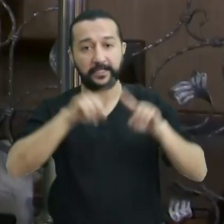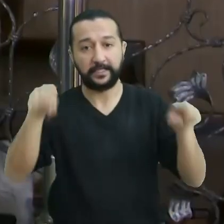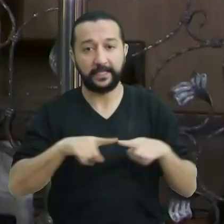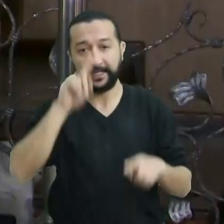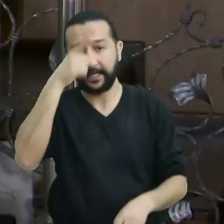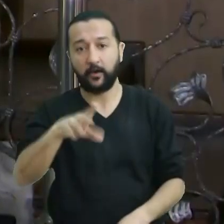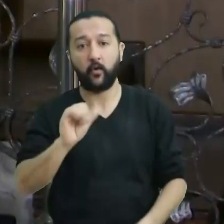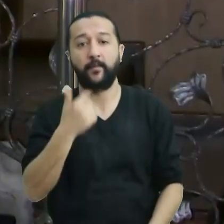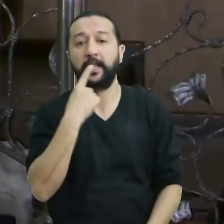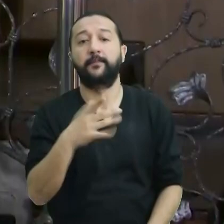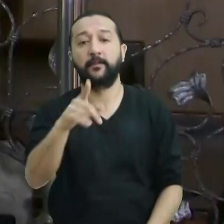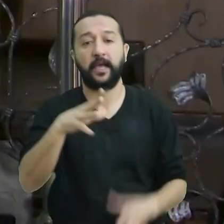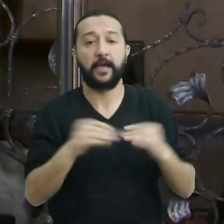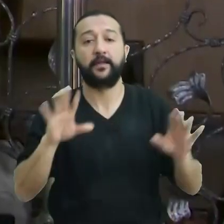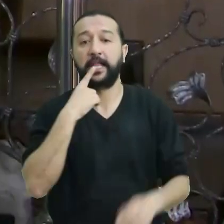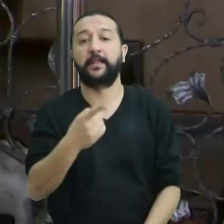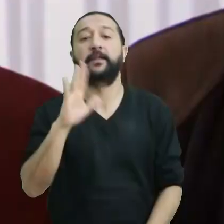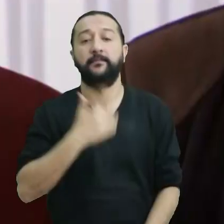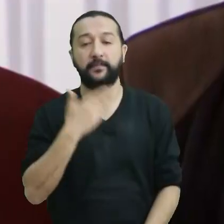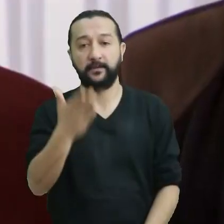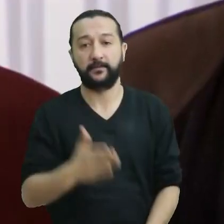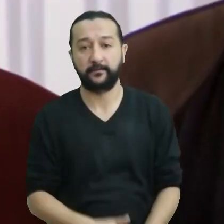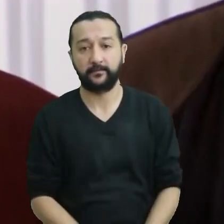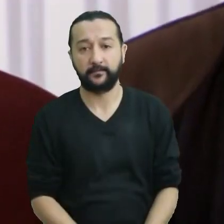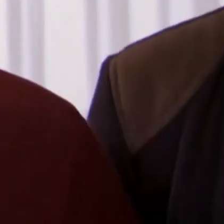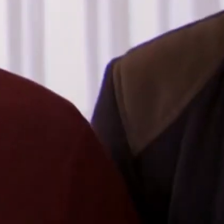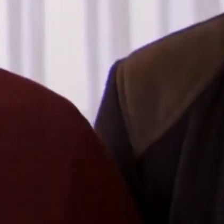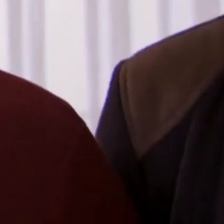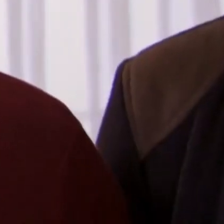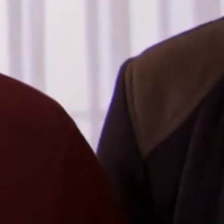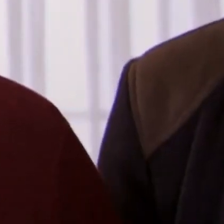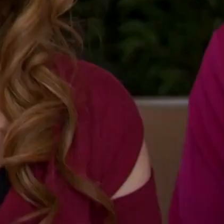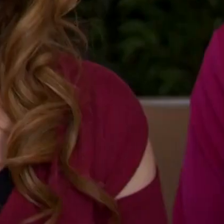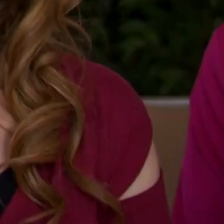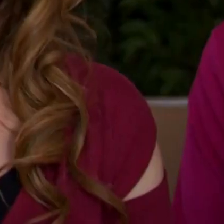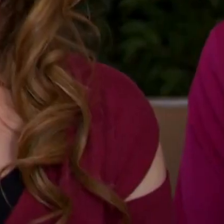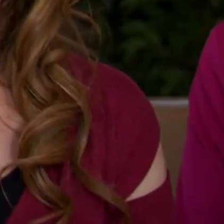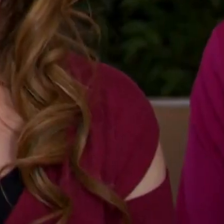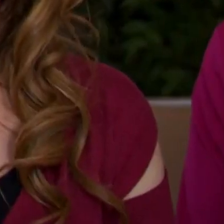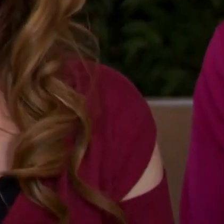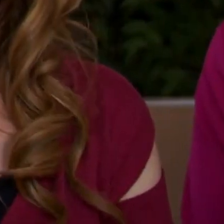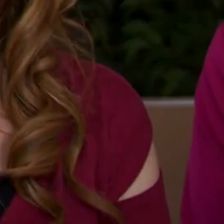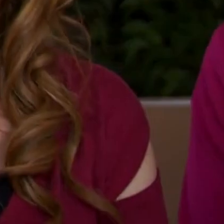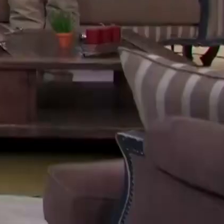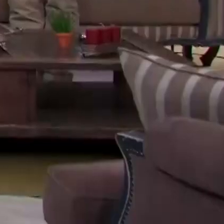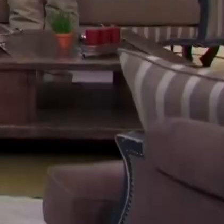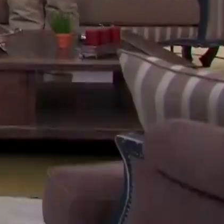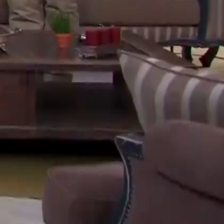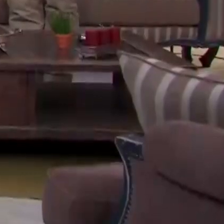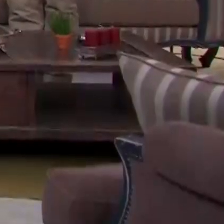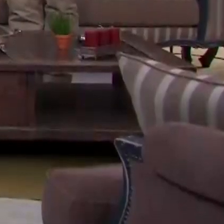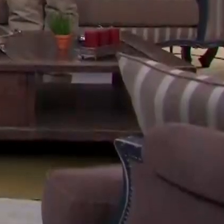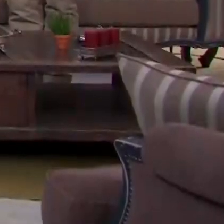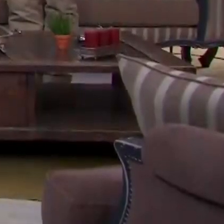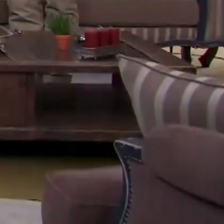tek fotoğraf önemli demedim mi? Bunu kaybetme demedim mi? Kemal başıma ne işler açtınız der gibi istemkarca arkasındakilere baktı